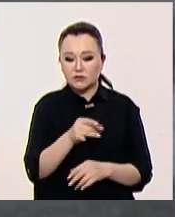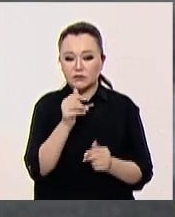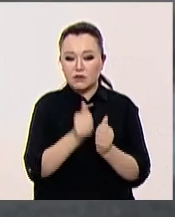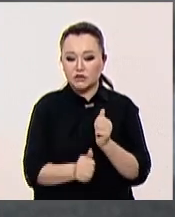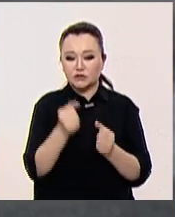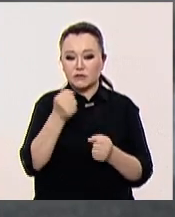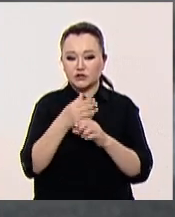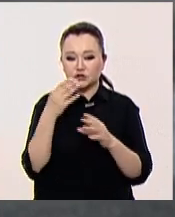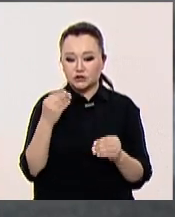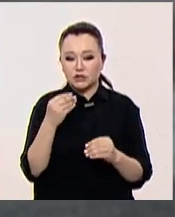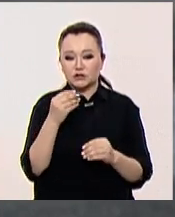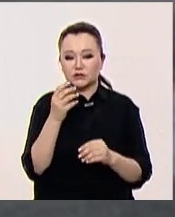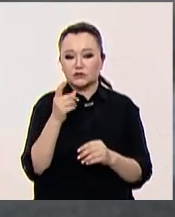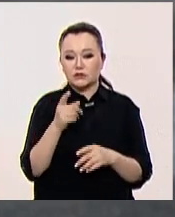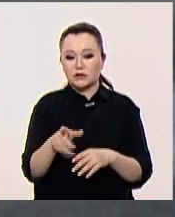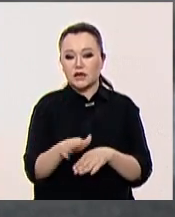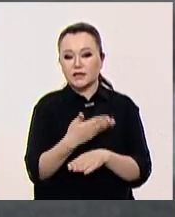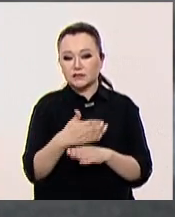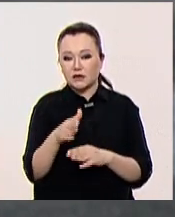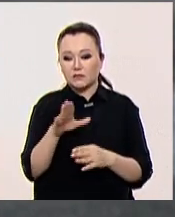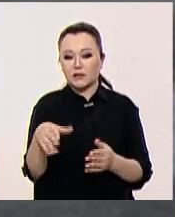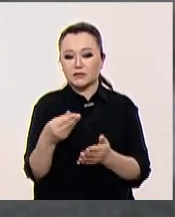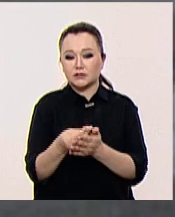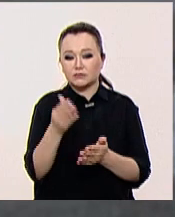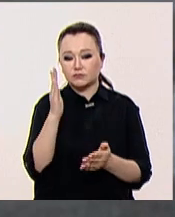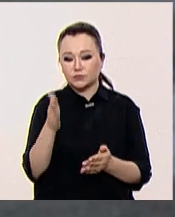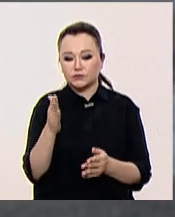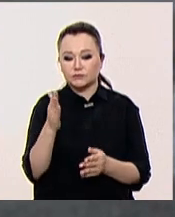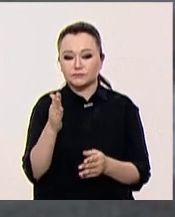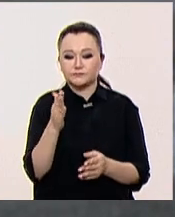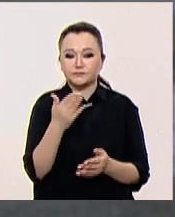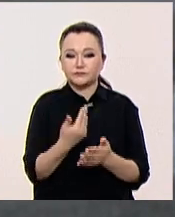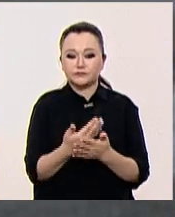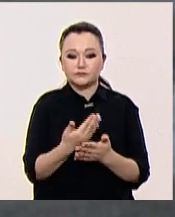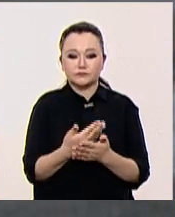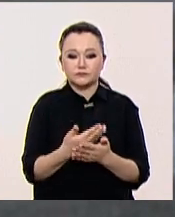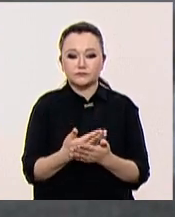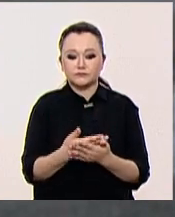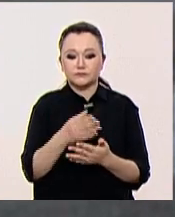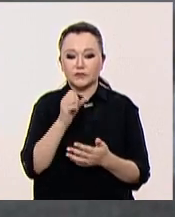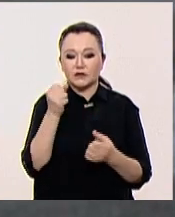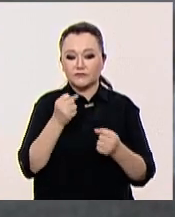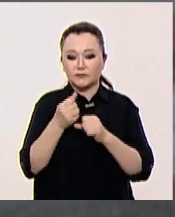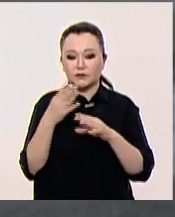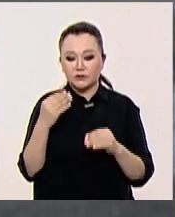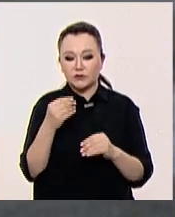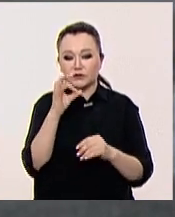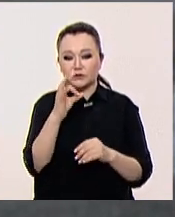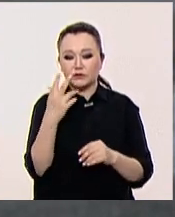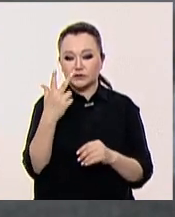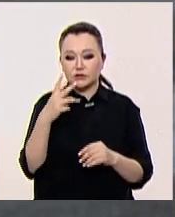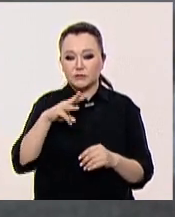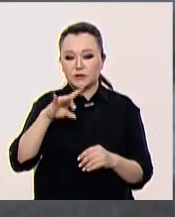бір көлікке олар бөлек төлем ақы төлейді. Мысалы, автокөлікке 0,3